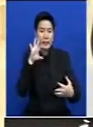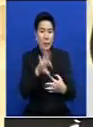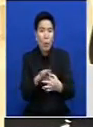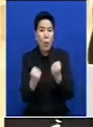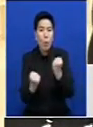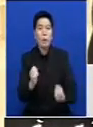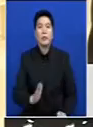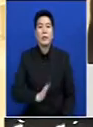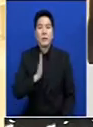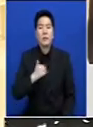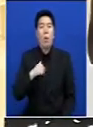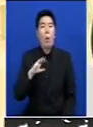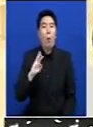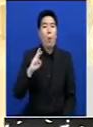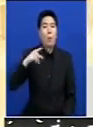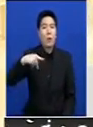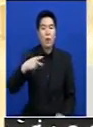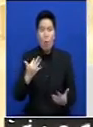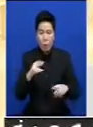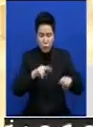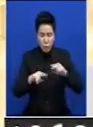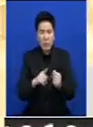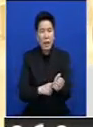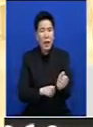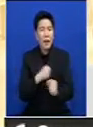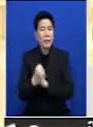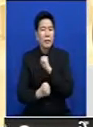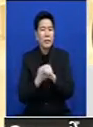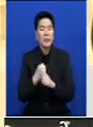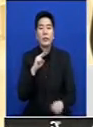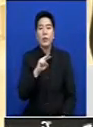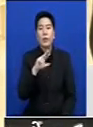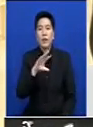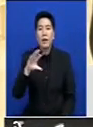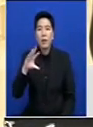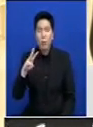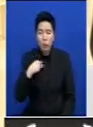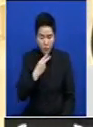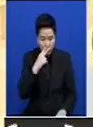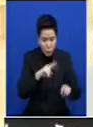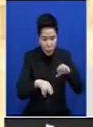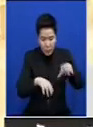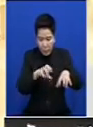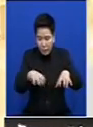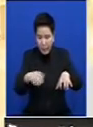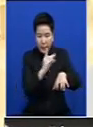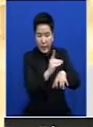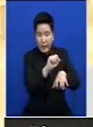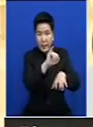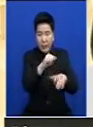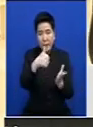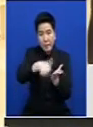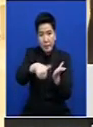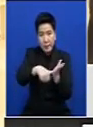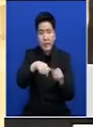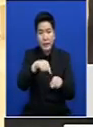ดคือมีทั้งหมด 6,000 คันที่ค้างสอบสวนมาตั้งปี2556ก็ไล่ทุกหน่วยงานเลยนะคะคุณมนชัย DSI กรมสัมพ